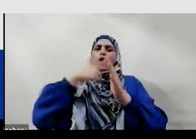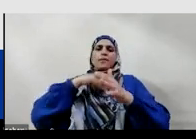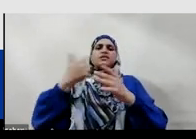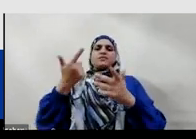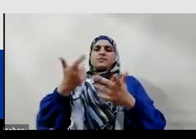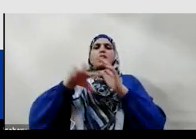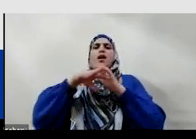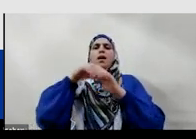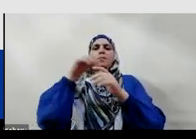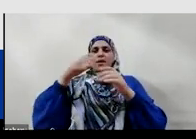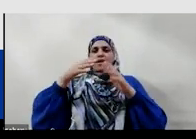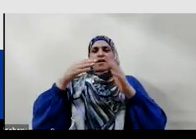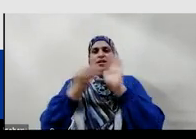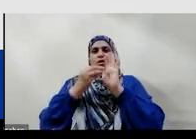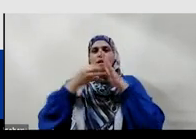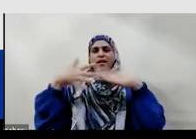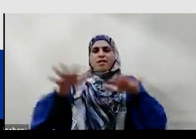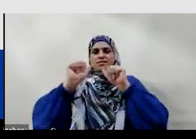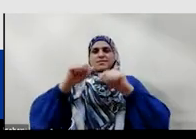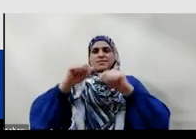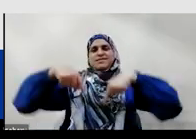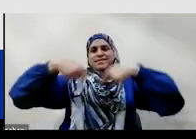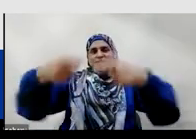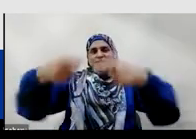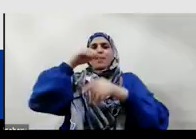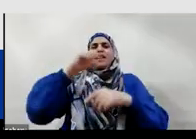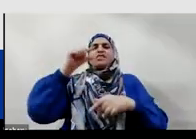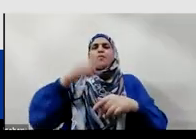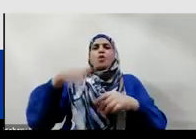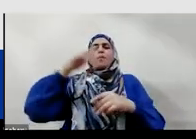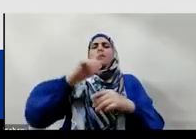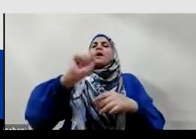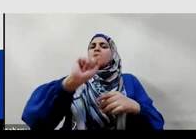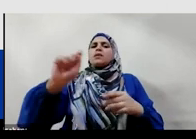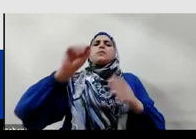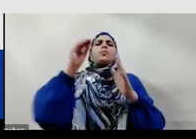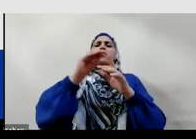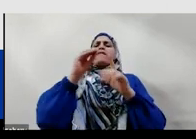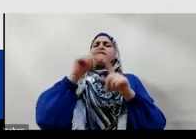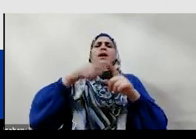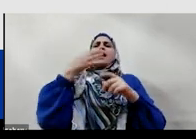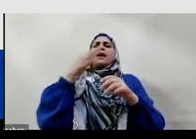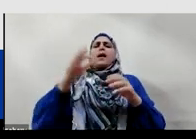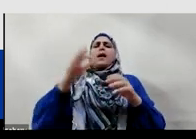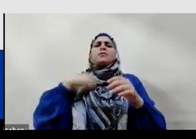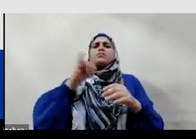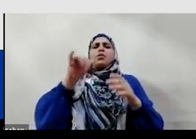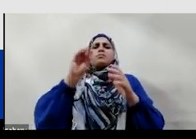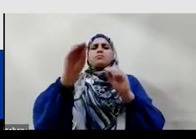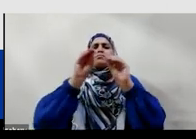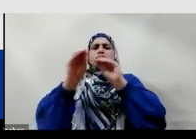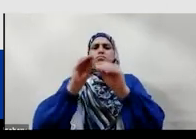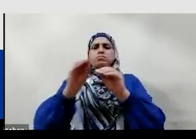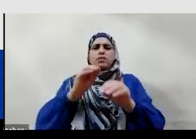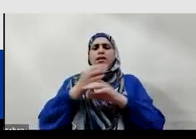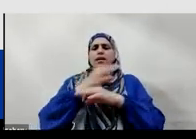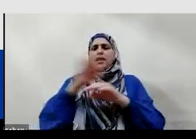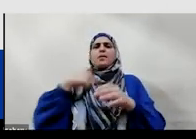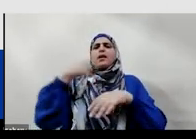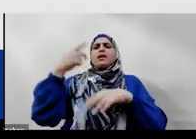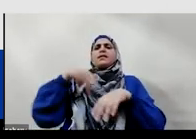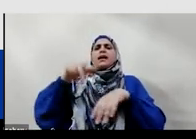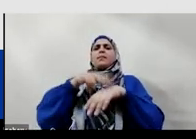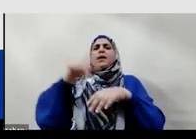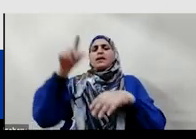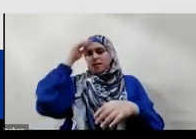اوف الديجري اللي انا حصلت عليها، الجي بي اي اللي انا حصلت عليه، الهايست جي بي اي اللي الانستتيوشن دي بتقدمه. فليكن انا